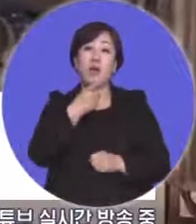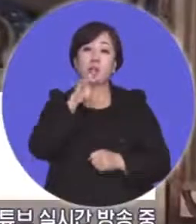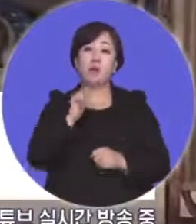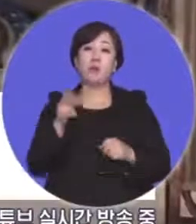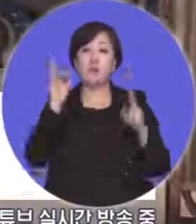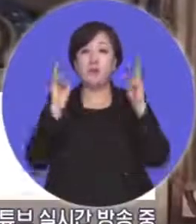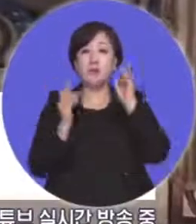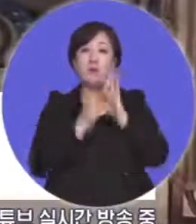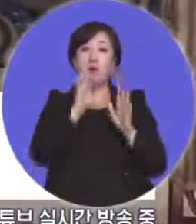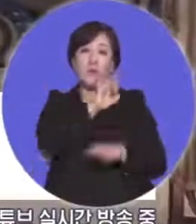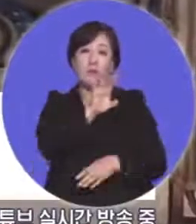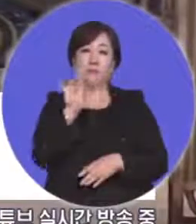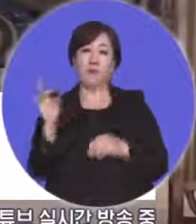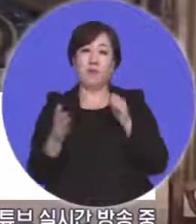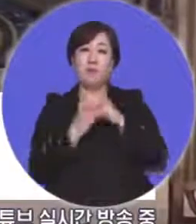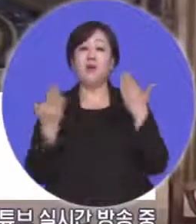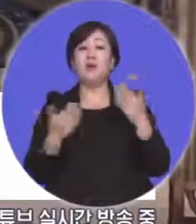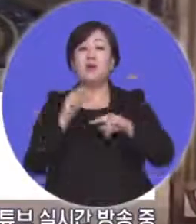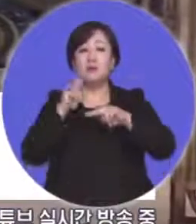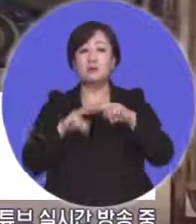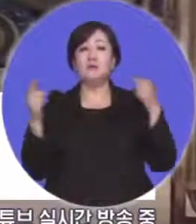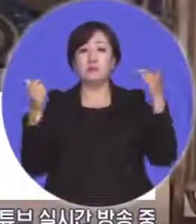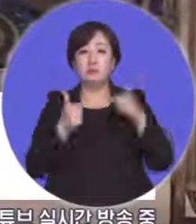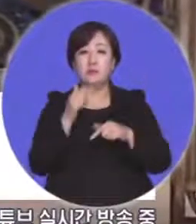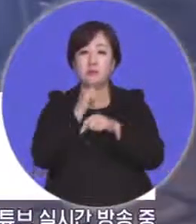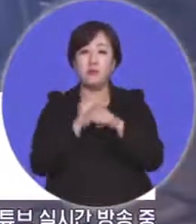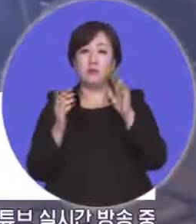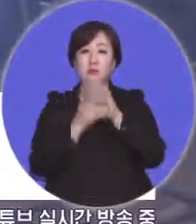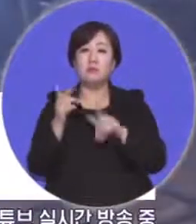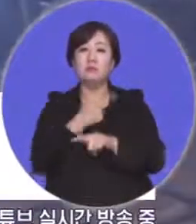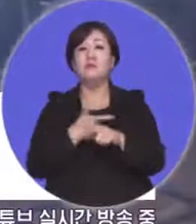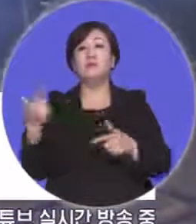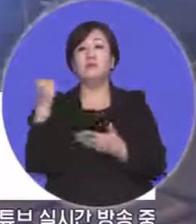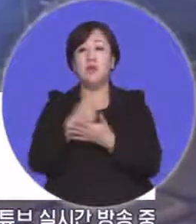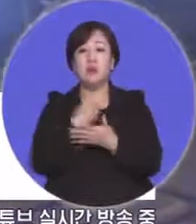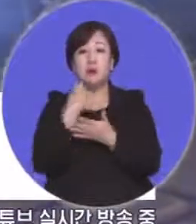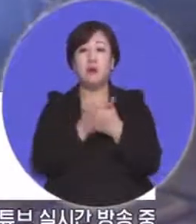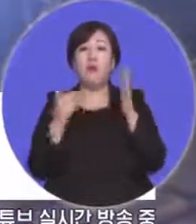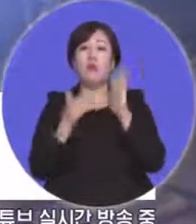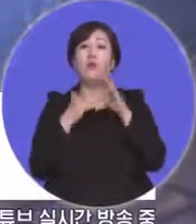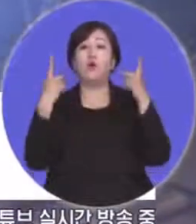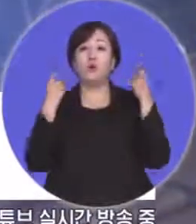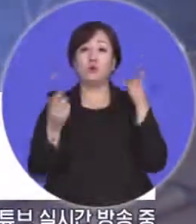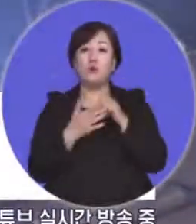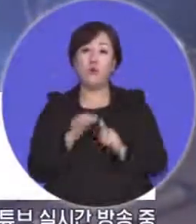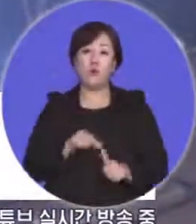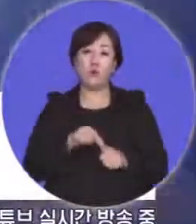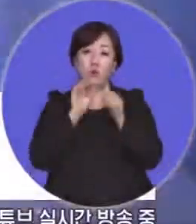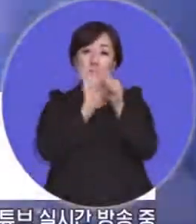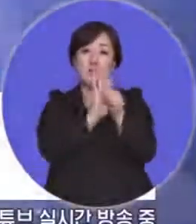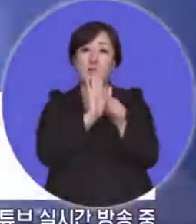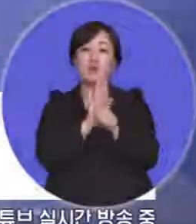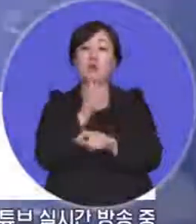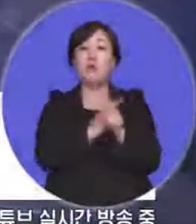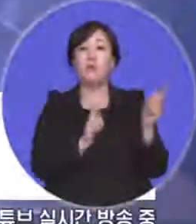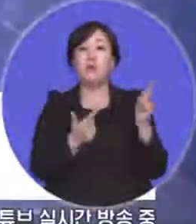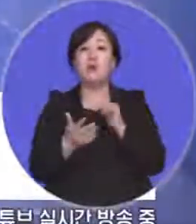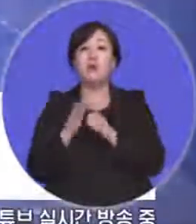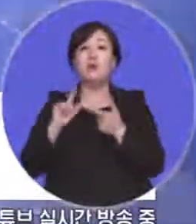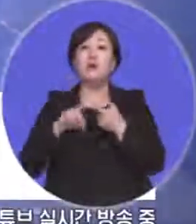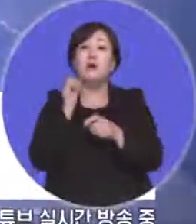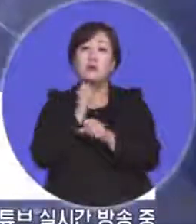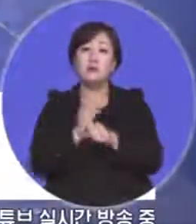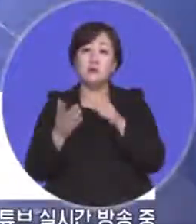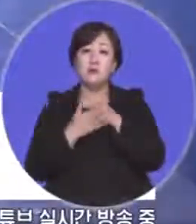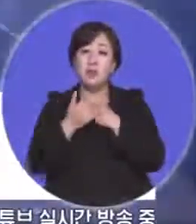업체는 시시각각 줄어드는 일감에 피가 마릅니다. 직원을 줄이고 고용 지원금과 경영 안정 자금, 특례 보증